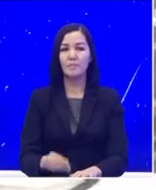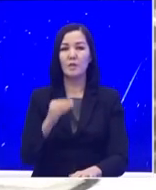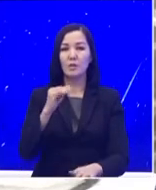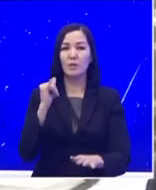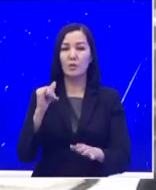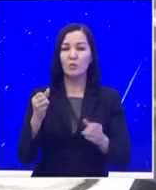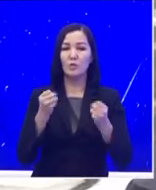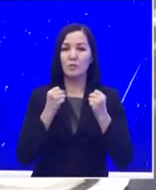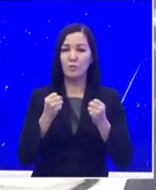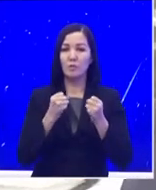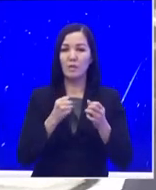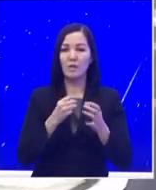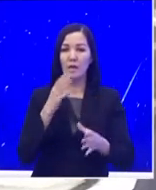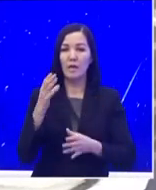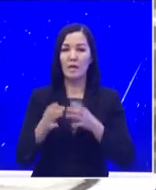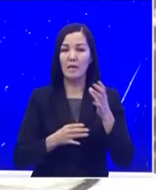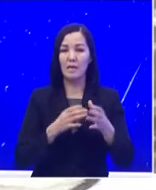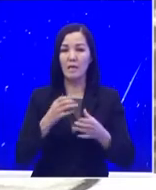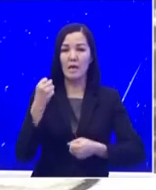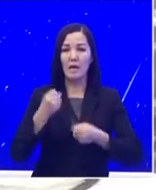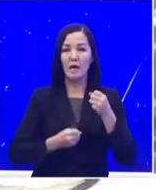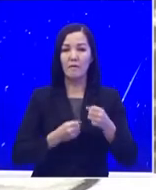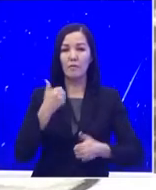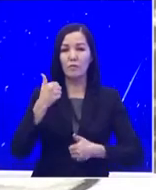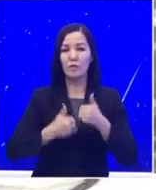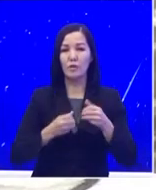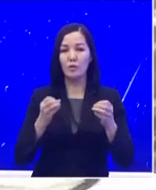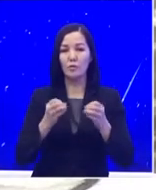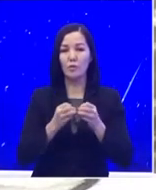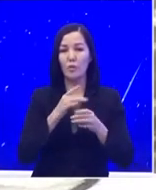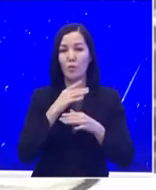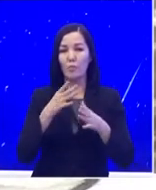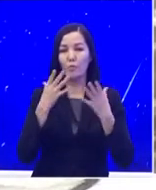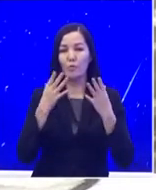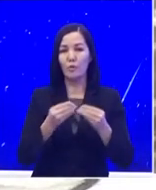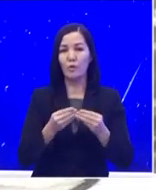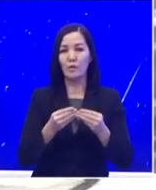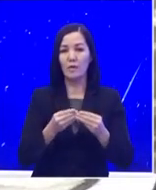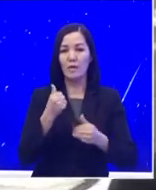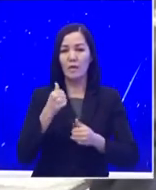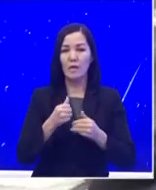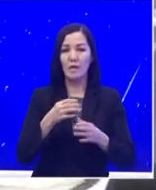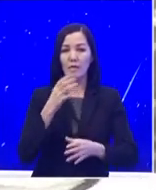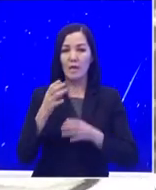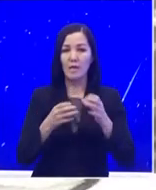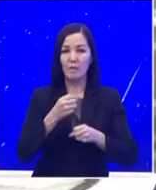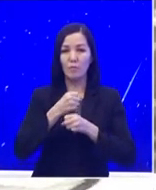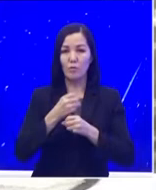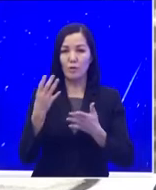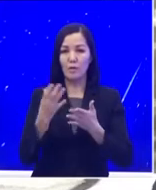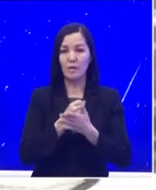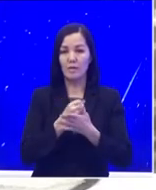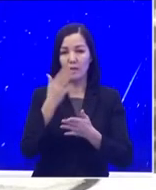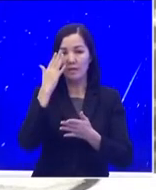Жетісулық спортшылар белгілі халықаралық автожарыс Дакар көп күндігінде жүлдегер болды. Әлем кубогын елендік. Бізде талантты жастар